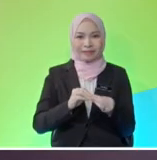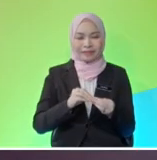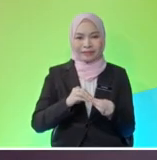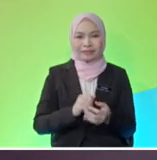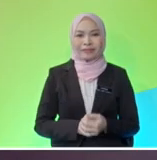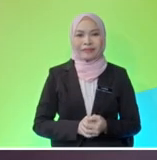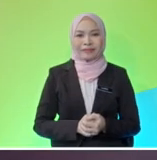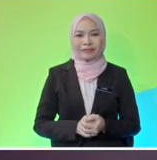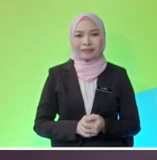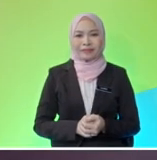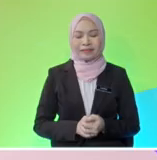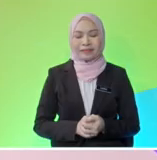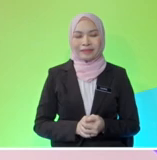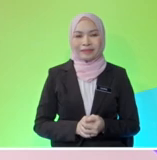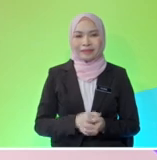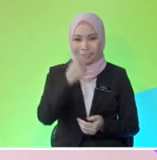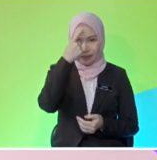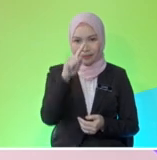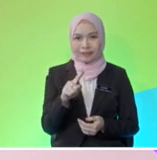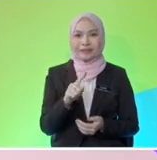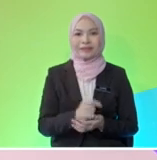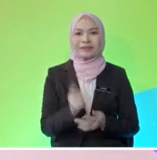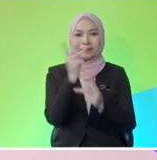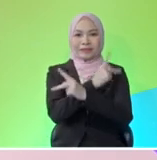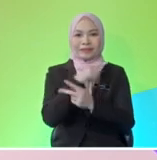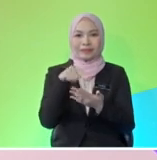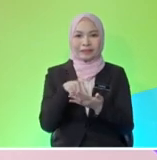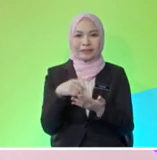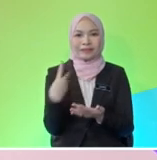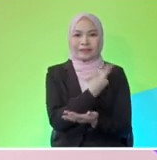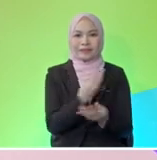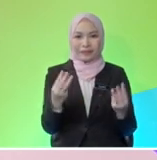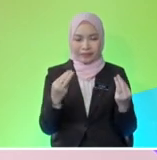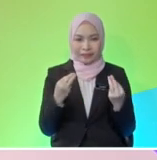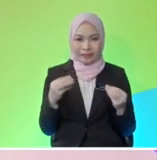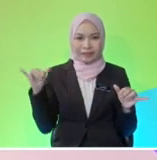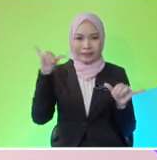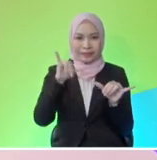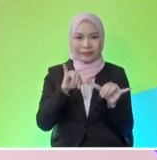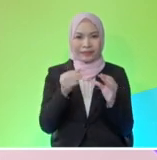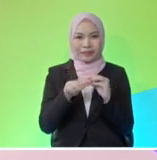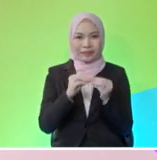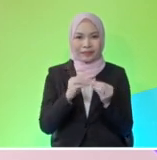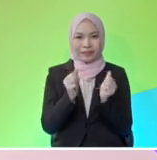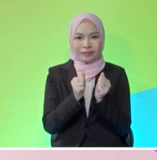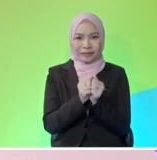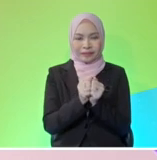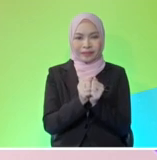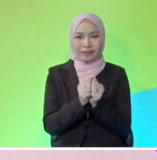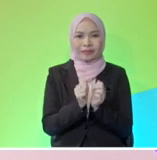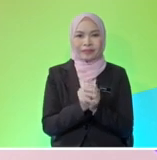baiklah Aiman dan murid-murid di rumah. Untuk segmen kali ini, kita nak memadankan angka dengan